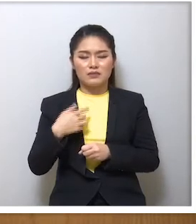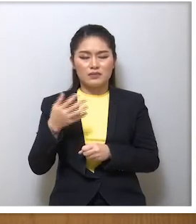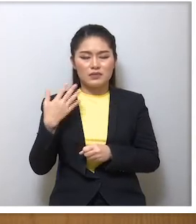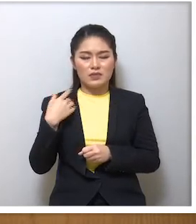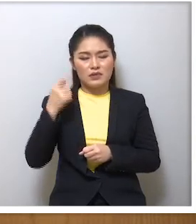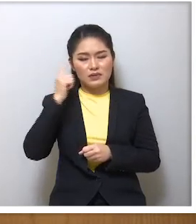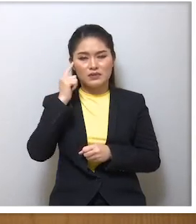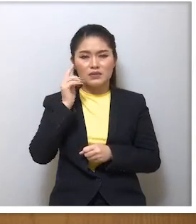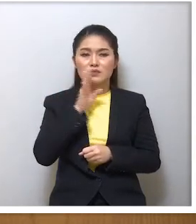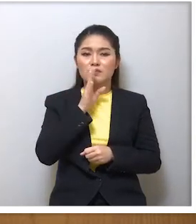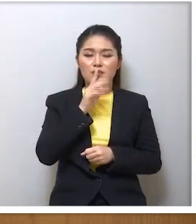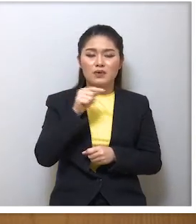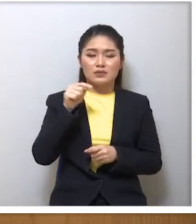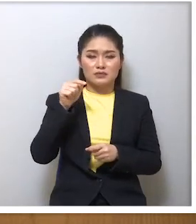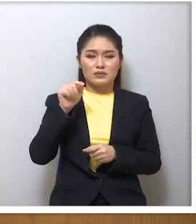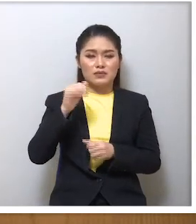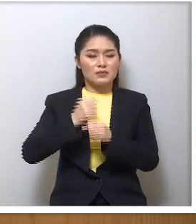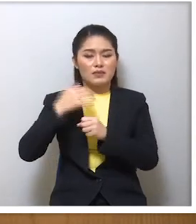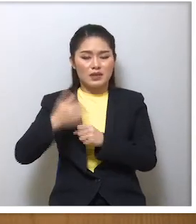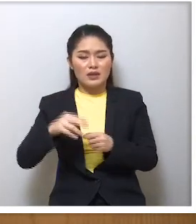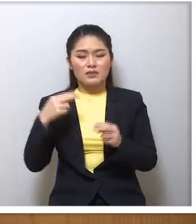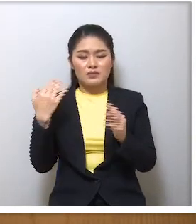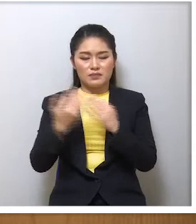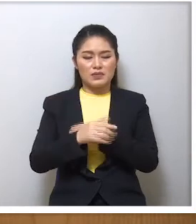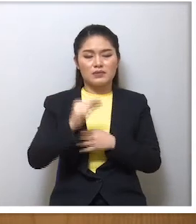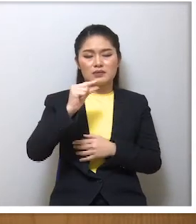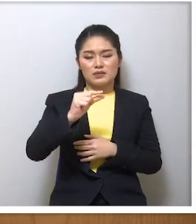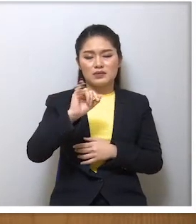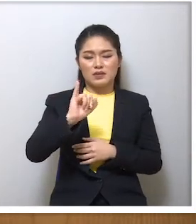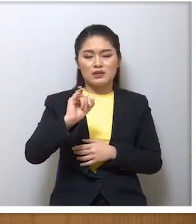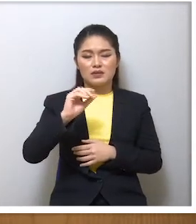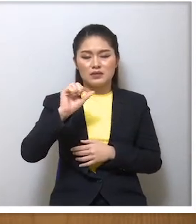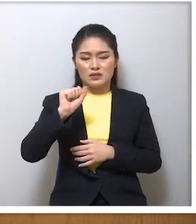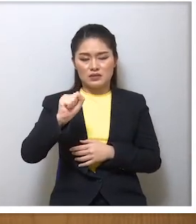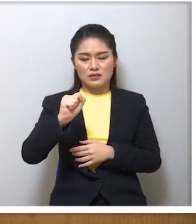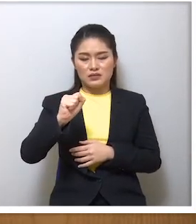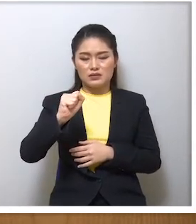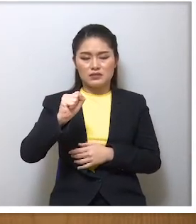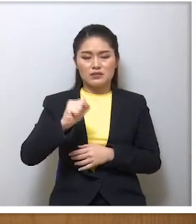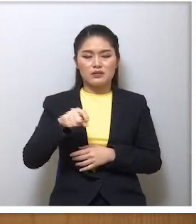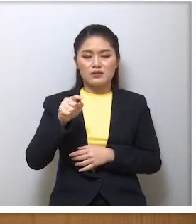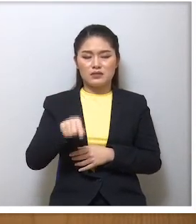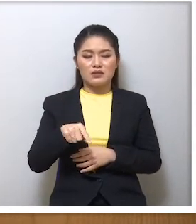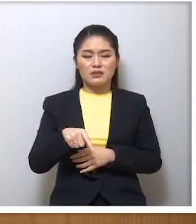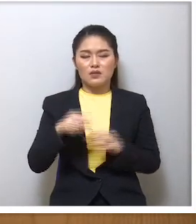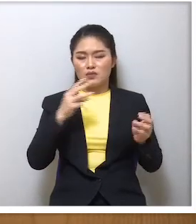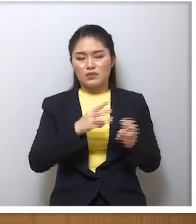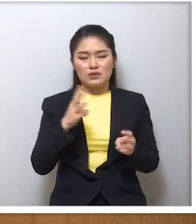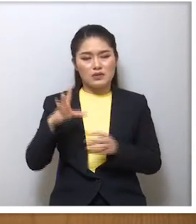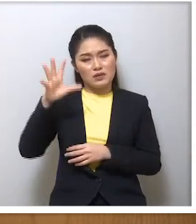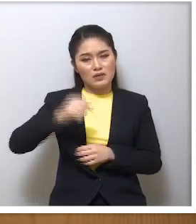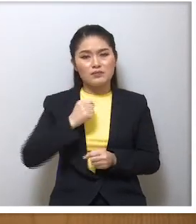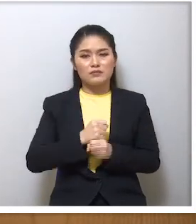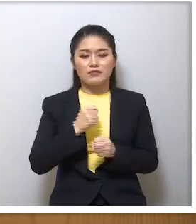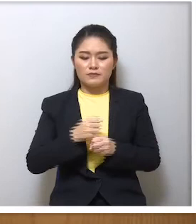ำสั่งGizmo ตรงนี้แล้วก็ไปหมุนเขานะครับก็อันนี้เป็นวิธีการเอาภาพเข้าม